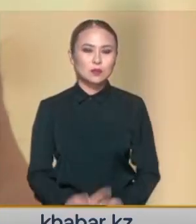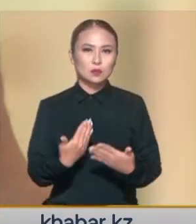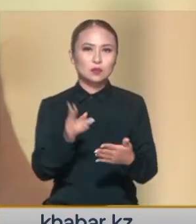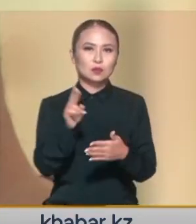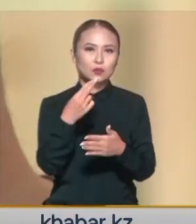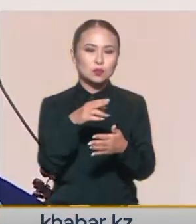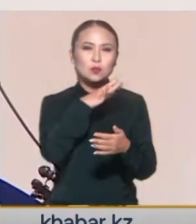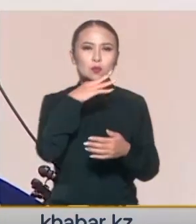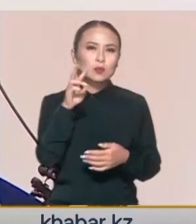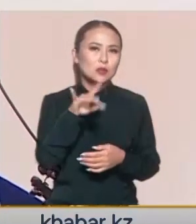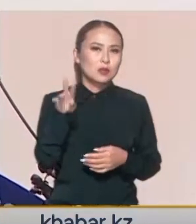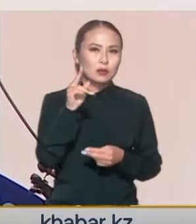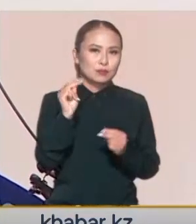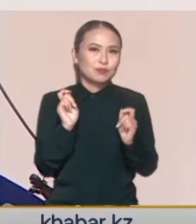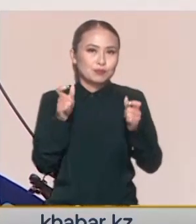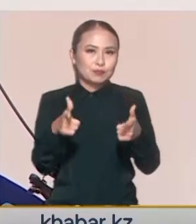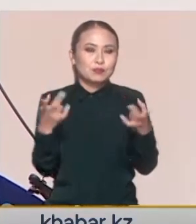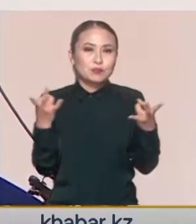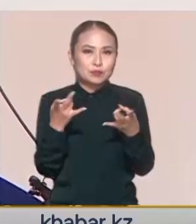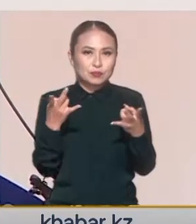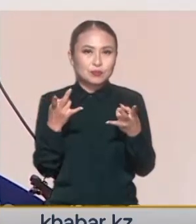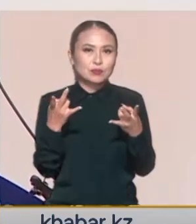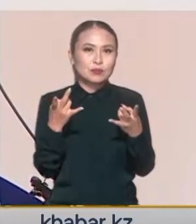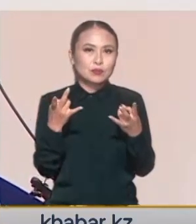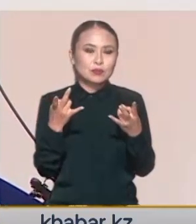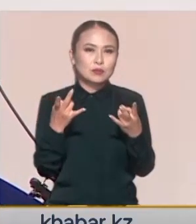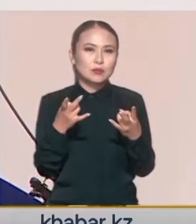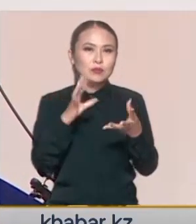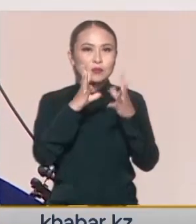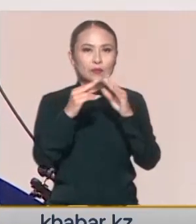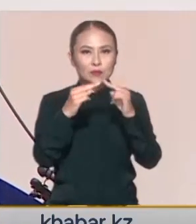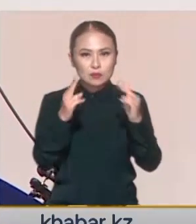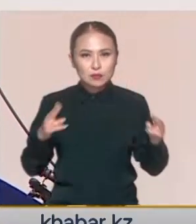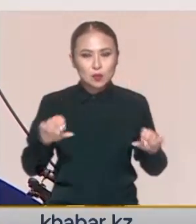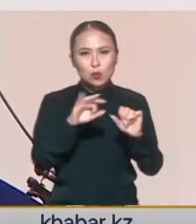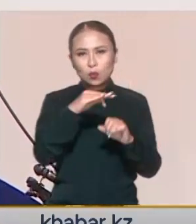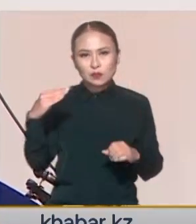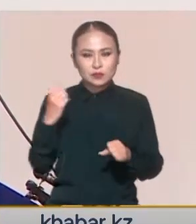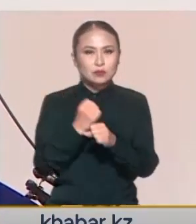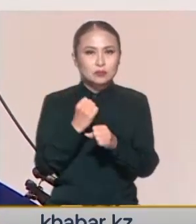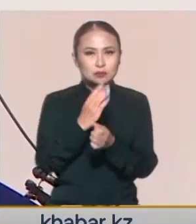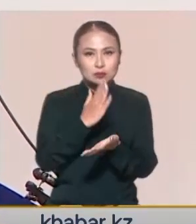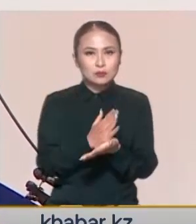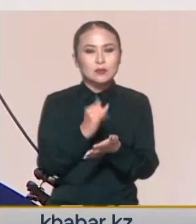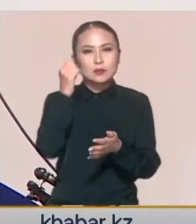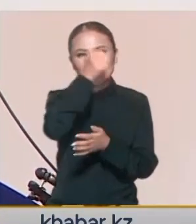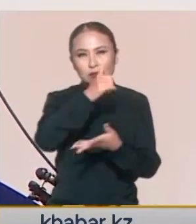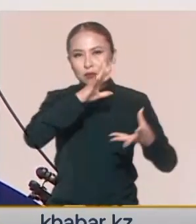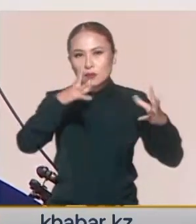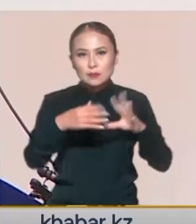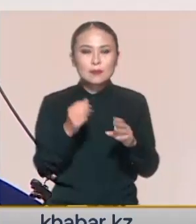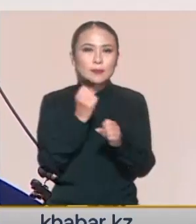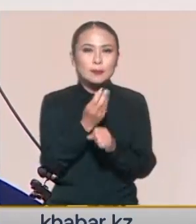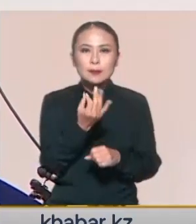да ондаған миллиард ақшалай қаражат түсу керек. Мүлікті өткізу бойынша рәсімдер жүріп жатыр. Яғни жылдың қорытындысын